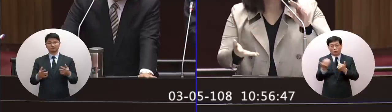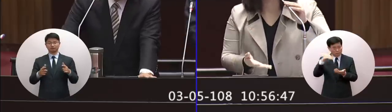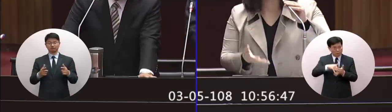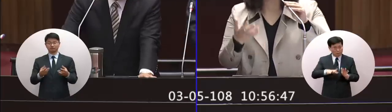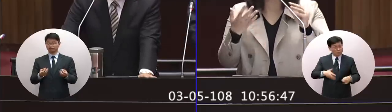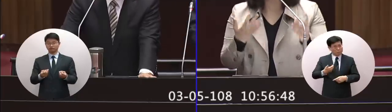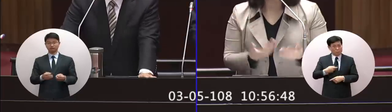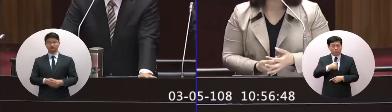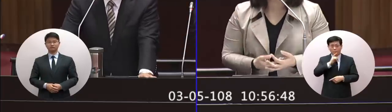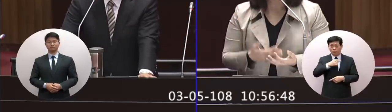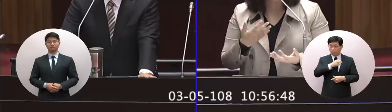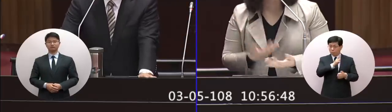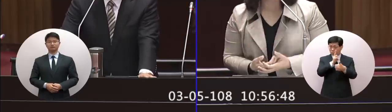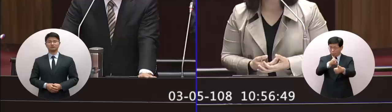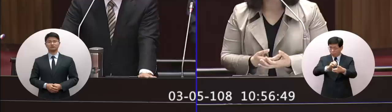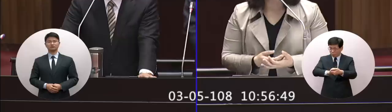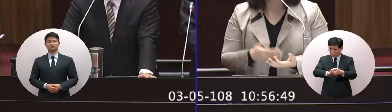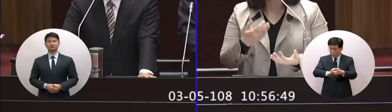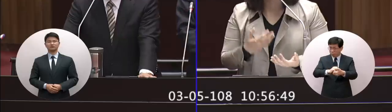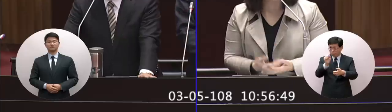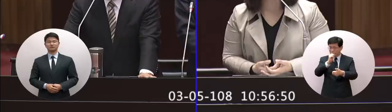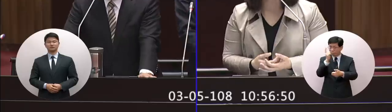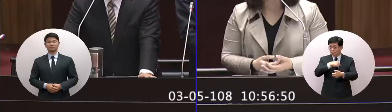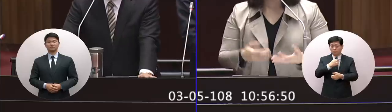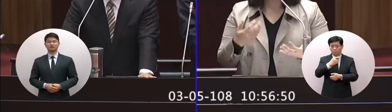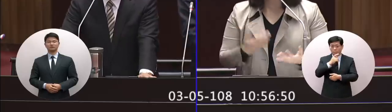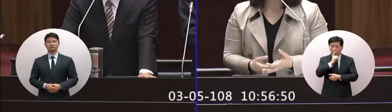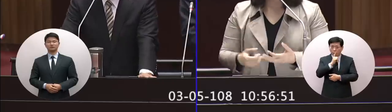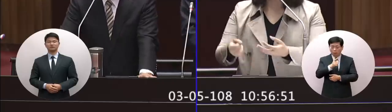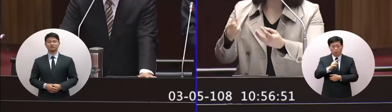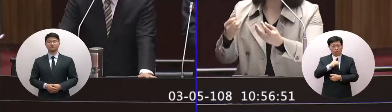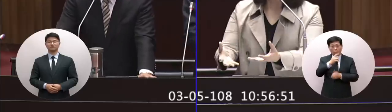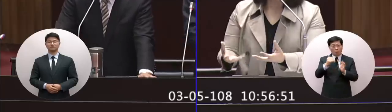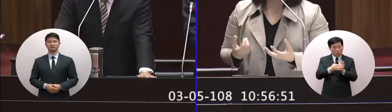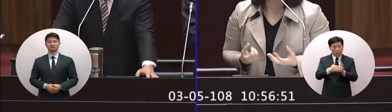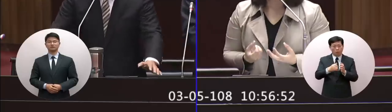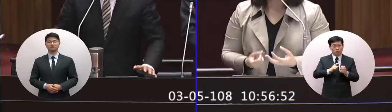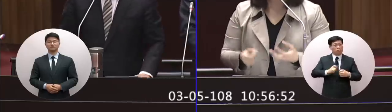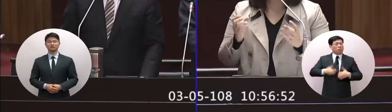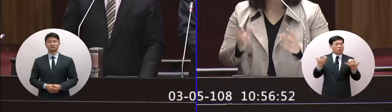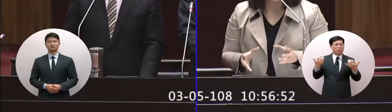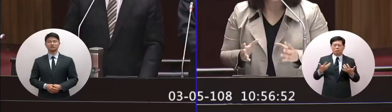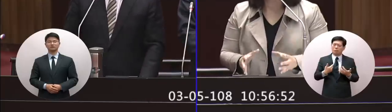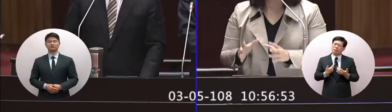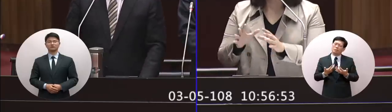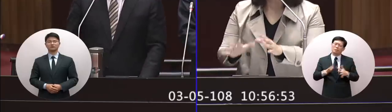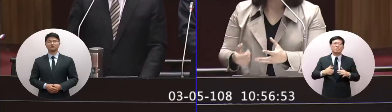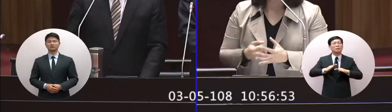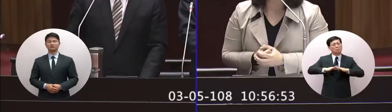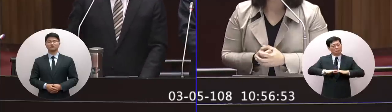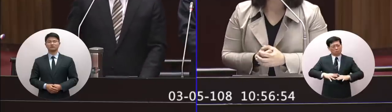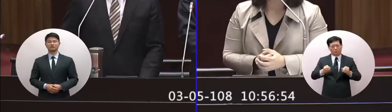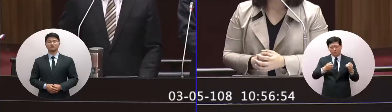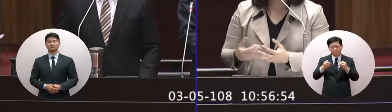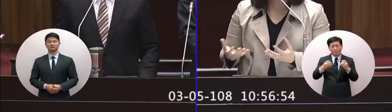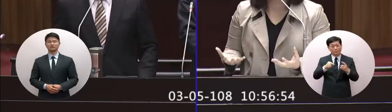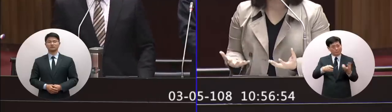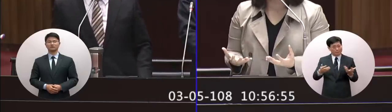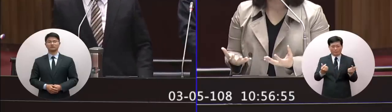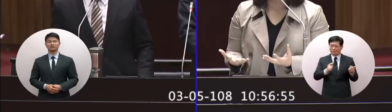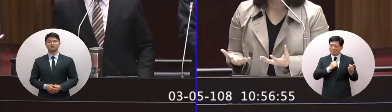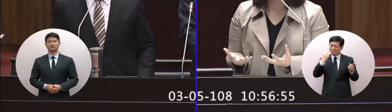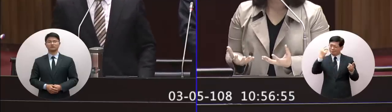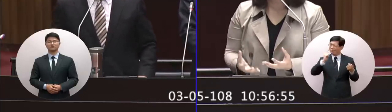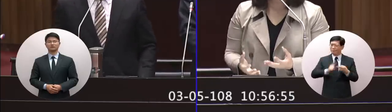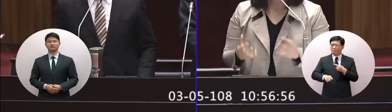后我不知道是上面下指导棋不能说，还是不应该说，说了之后又爆冲。但我们现在好好冷静讨论这件事情，好像他